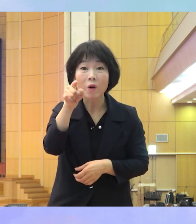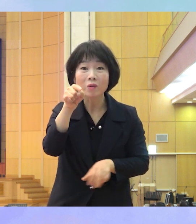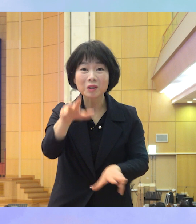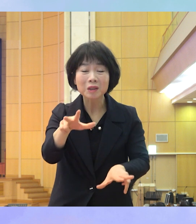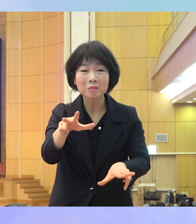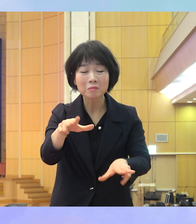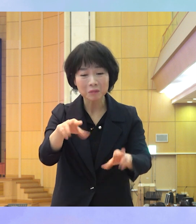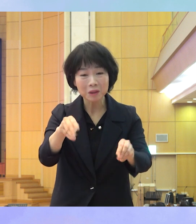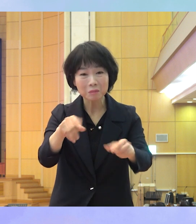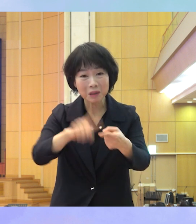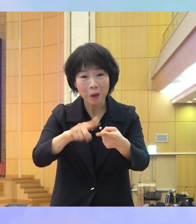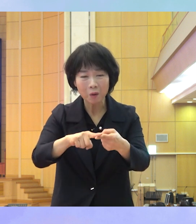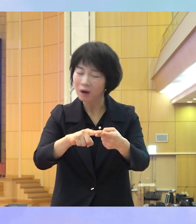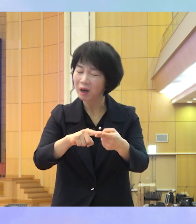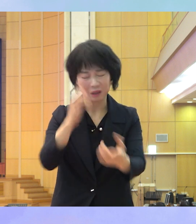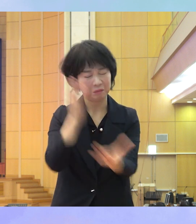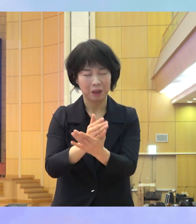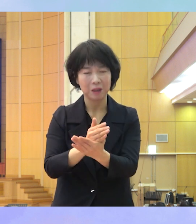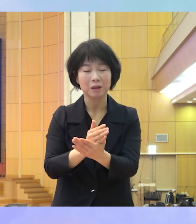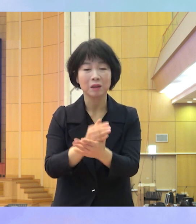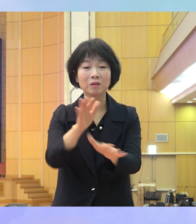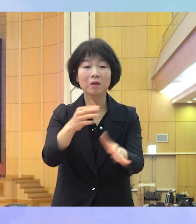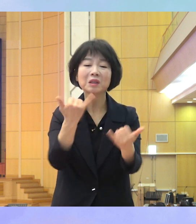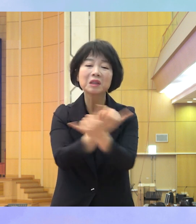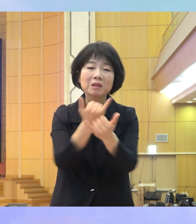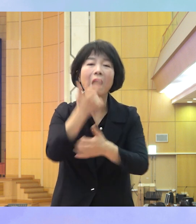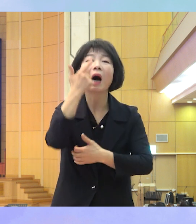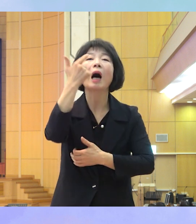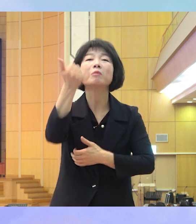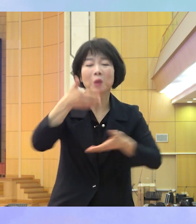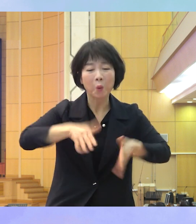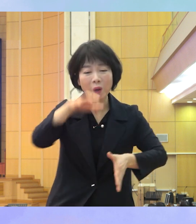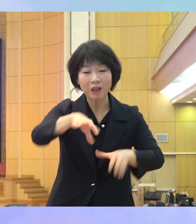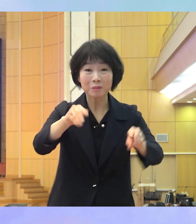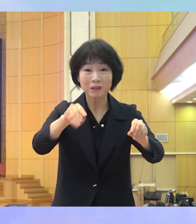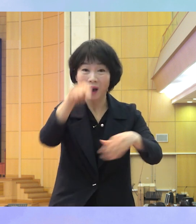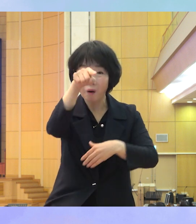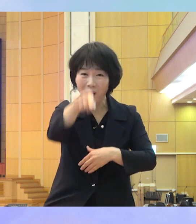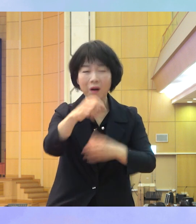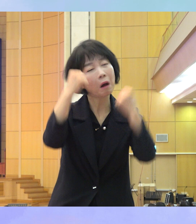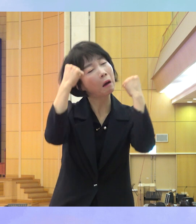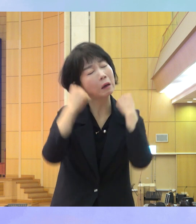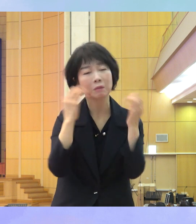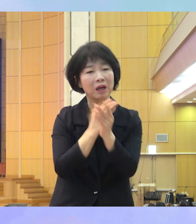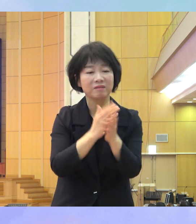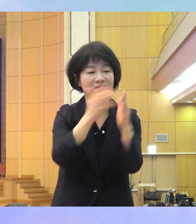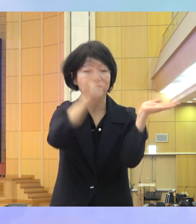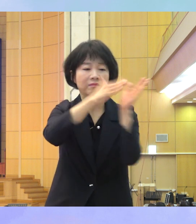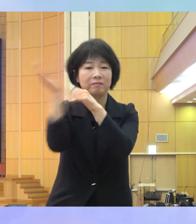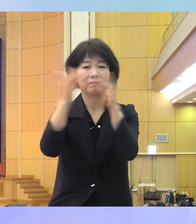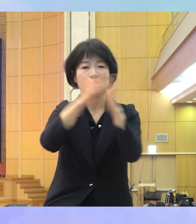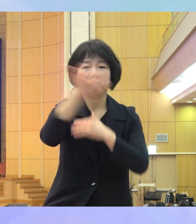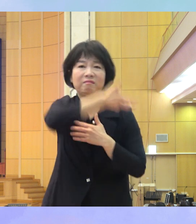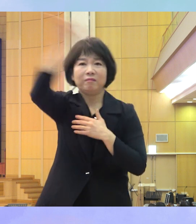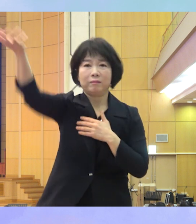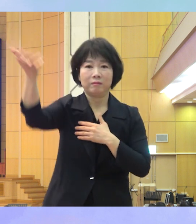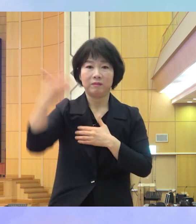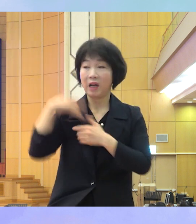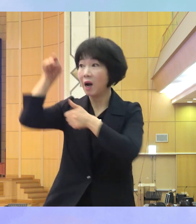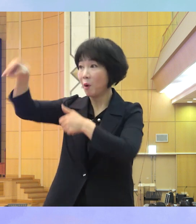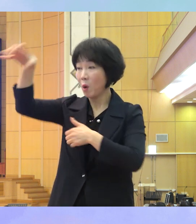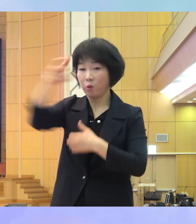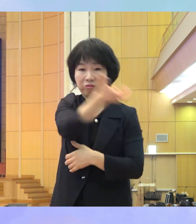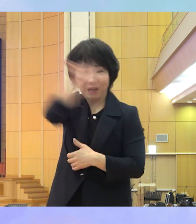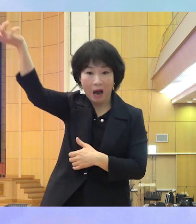본토, 친척, 아버지 집, 고향 땅 떠나라. 내가 지시한 땅으로